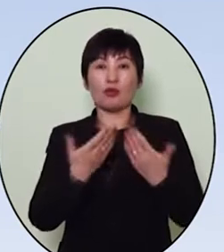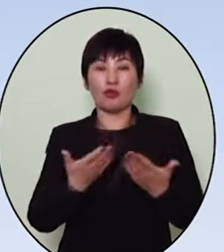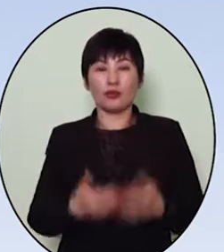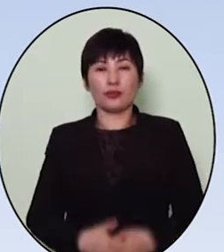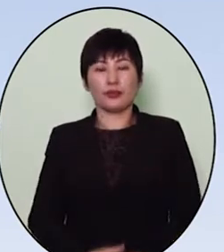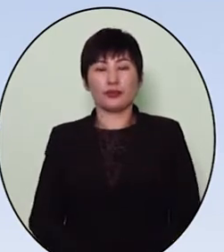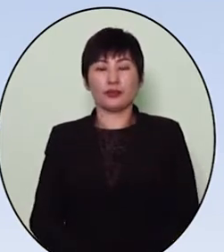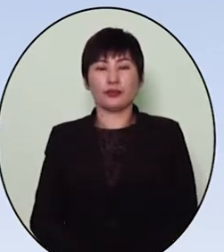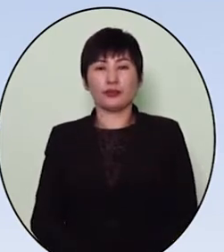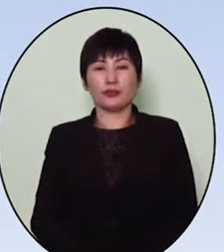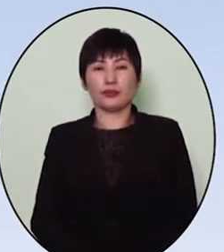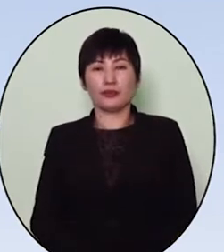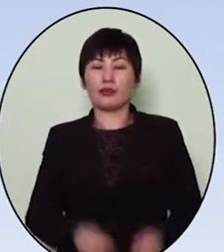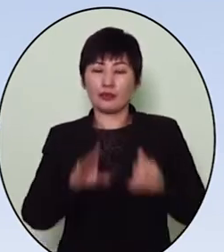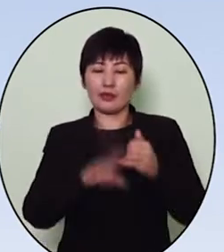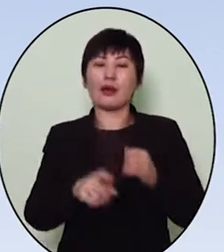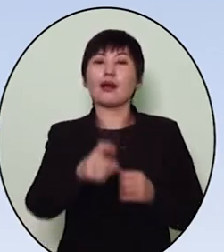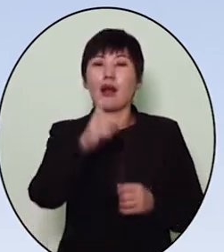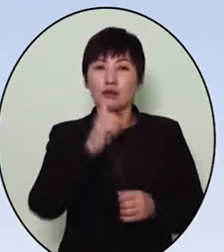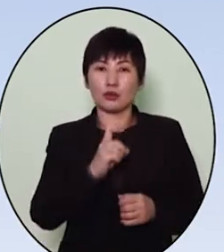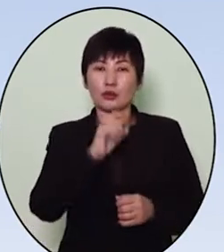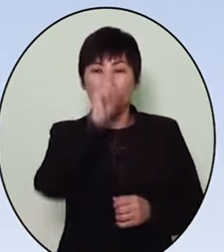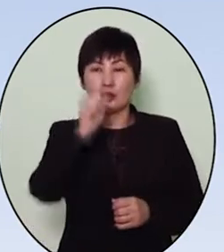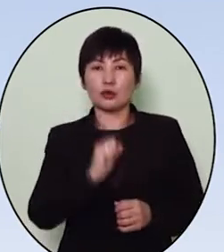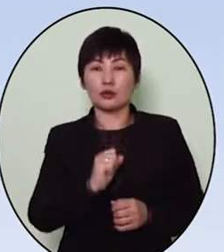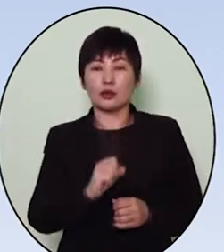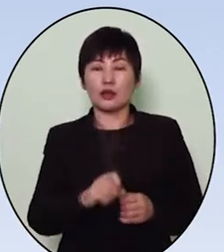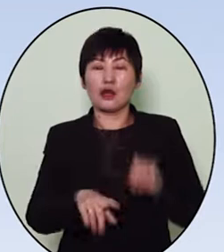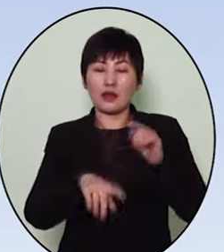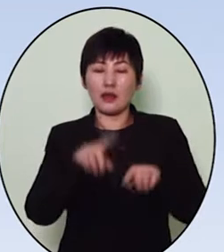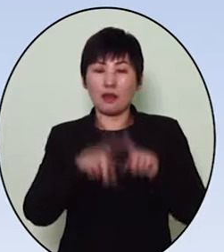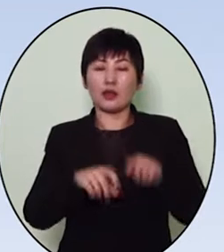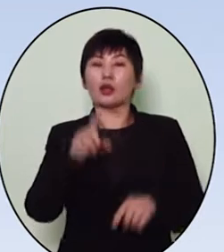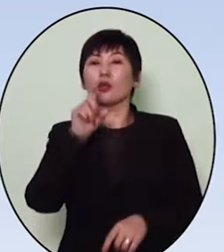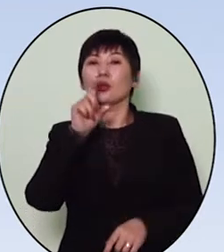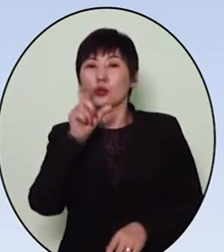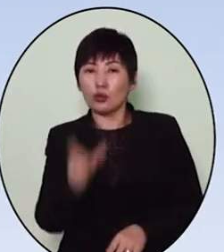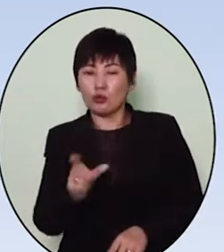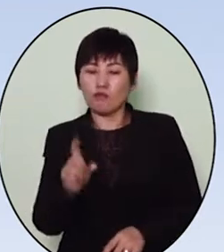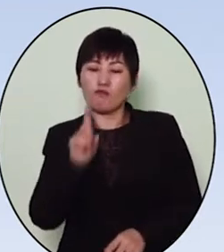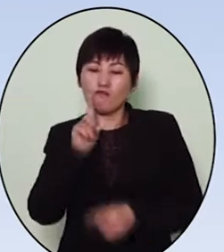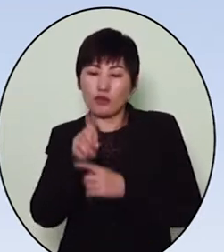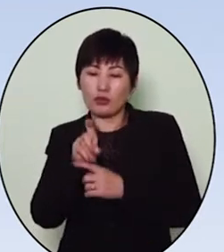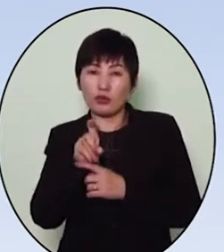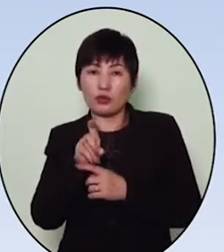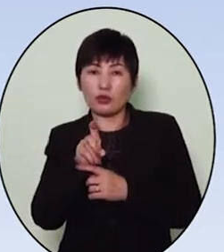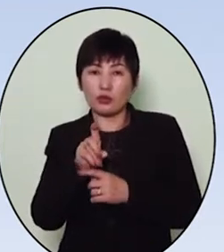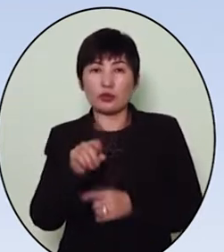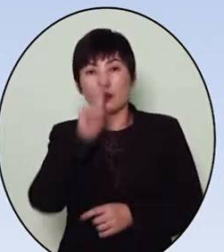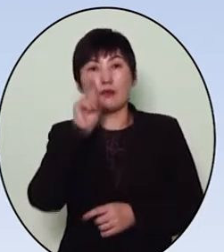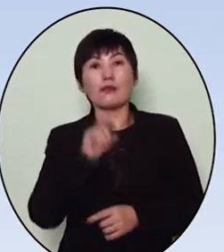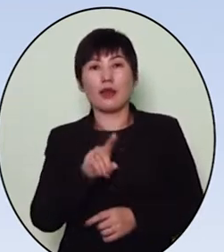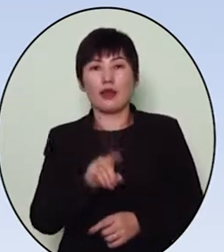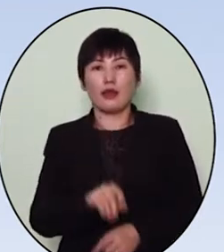уу? Дараагийн асуулт. Ямар хүн бүхдийг суудаг вэ?